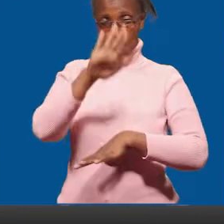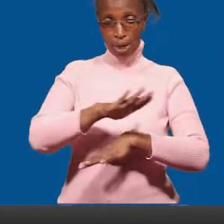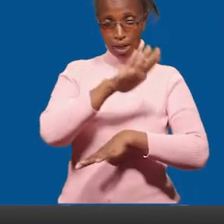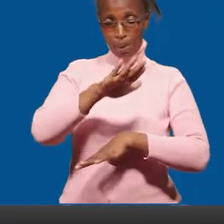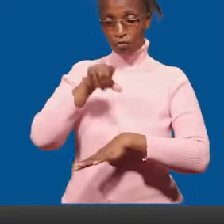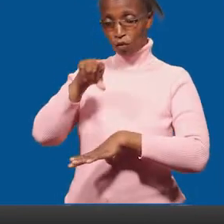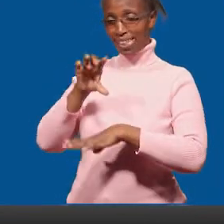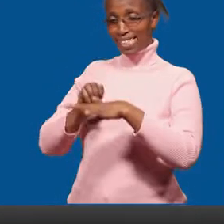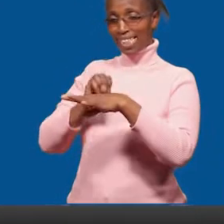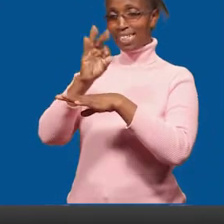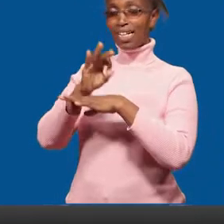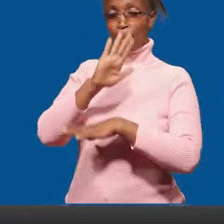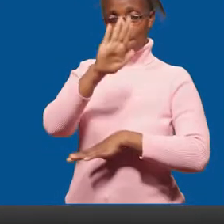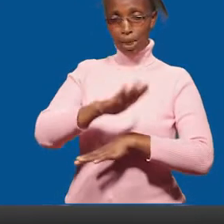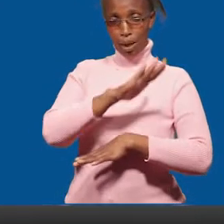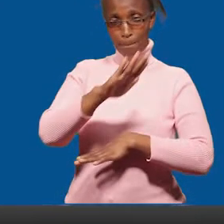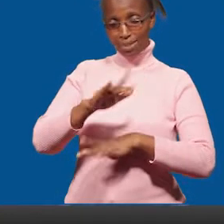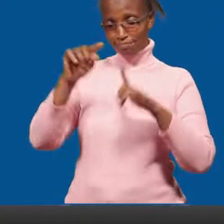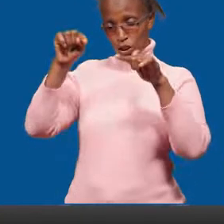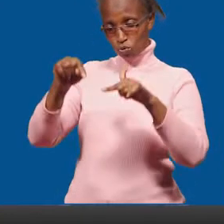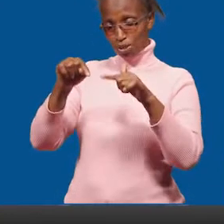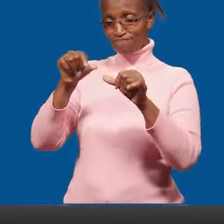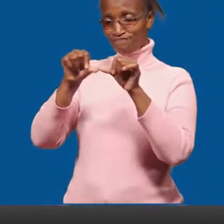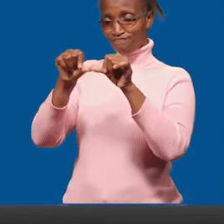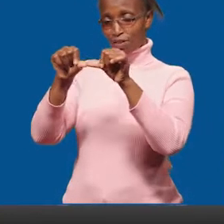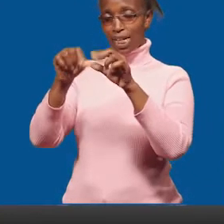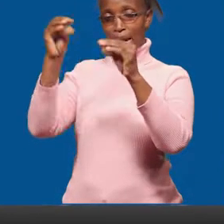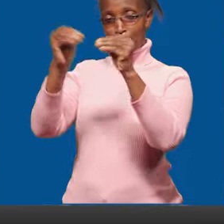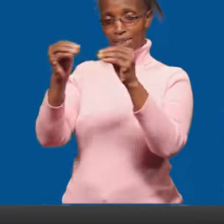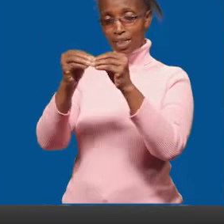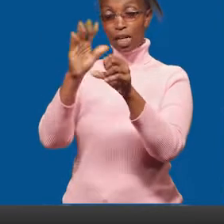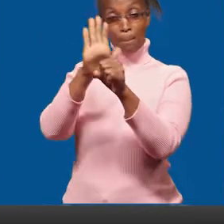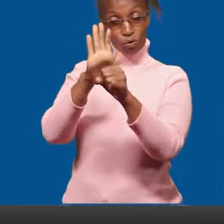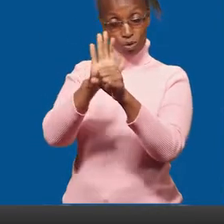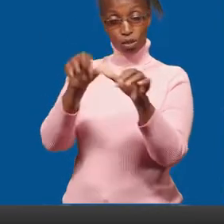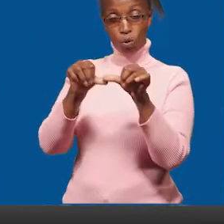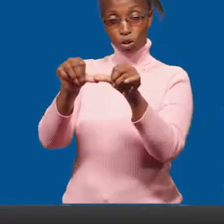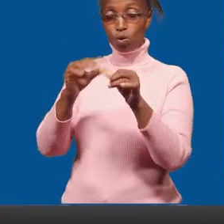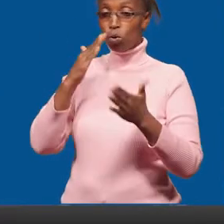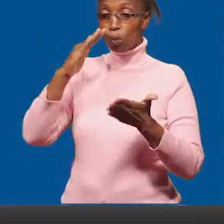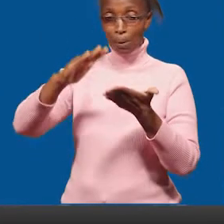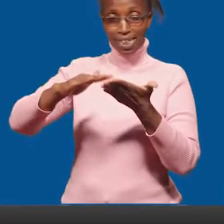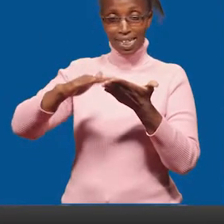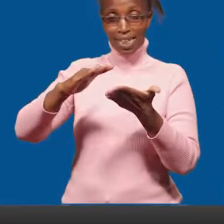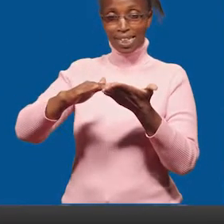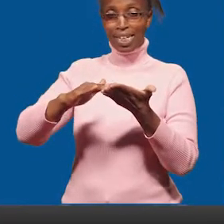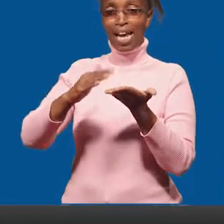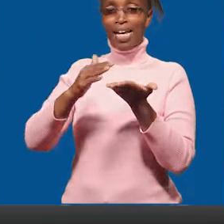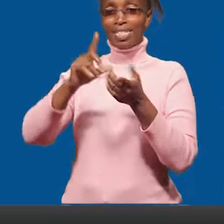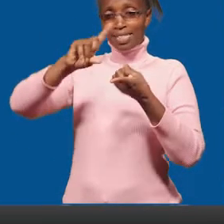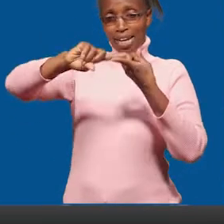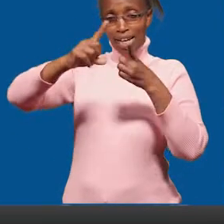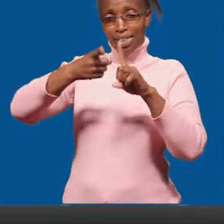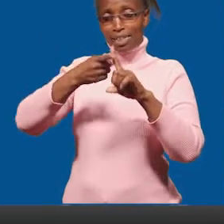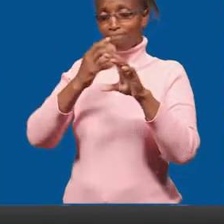Wabunge wa bunge la 13 wamejadili hotuba ya rais kwa bunge hii leo, wengi wakionekana kusifia baadhi ya mikakati ambayo Rais William